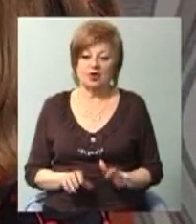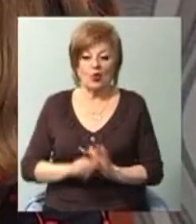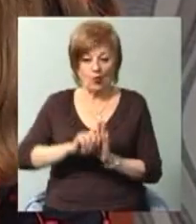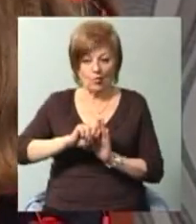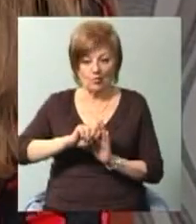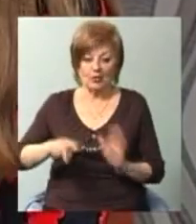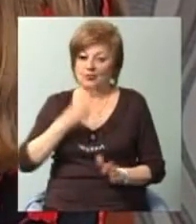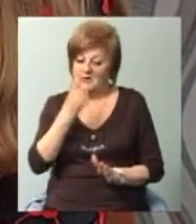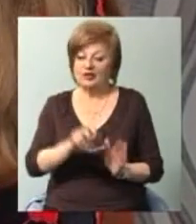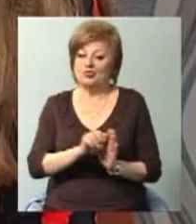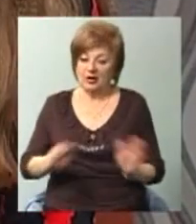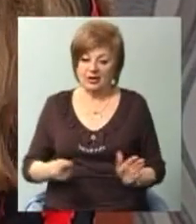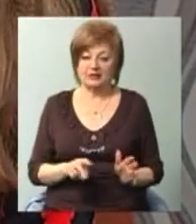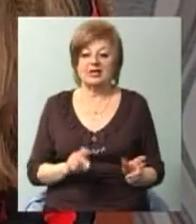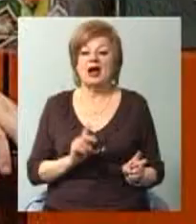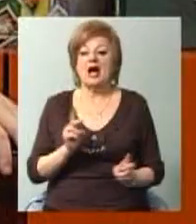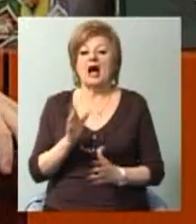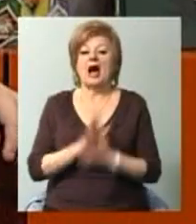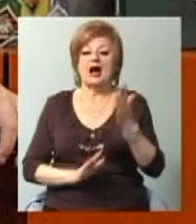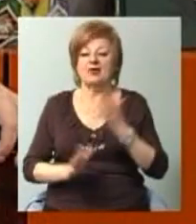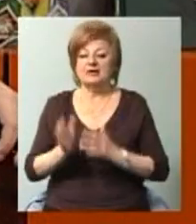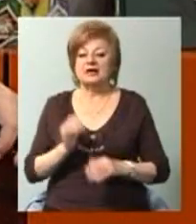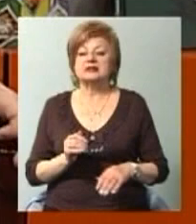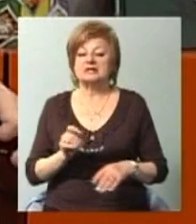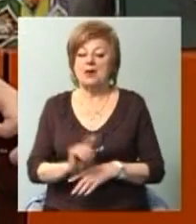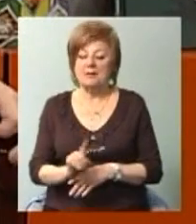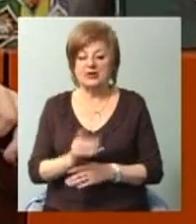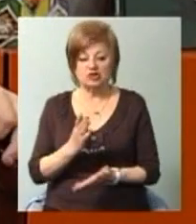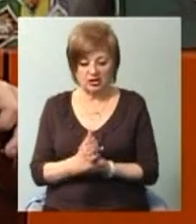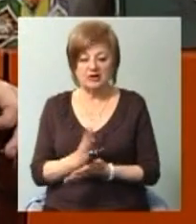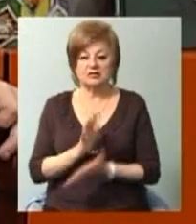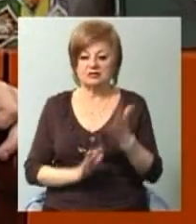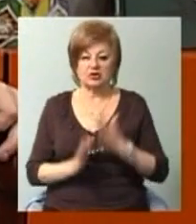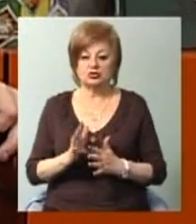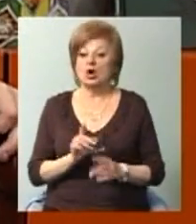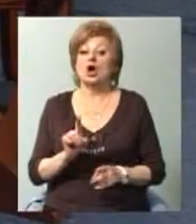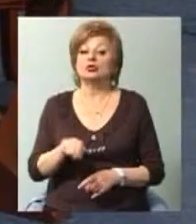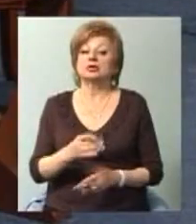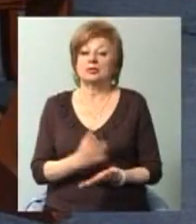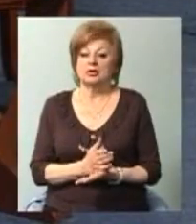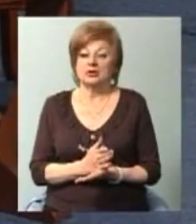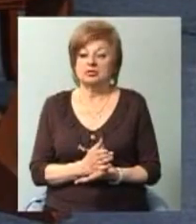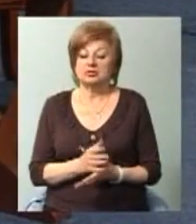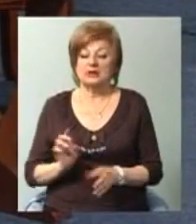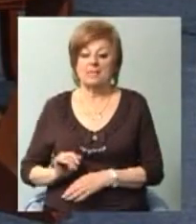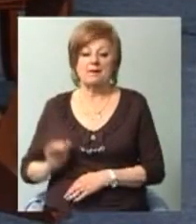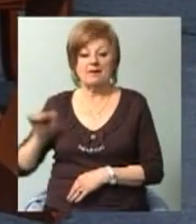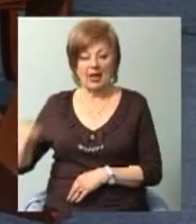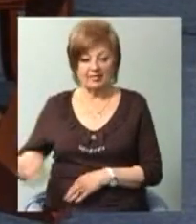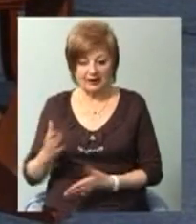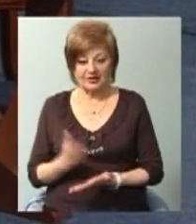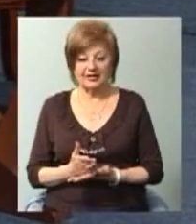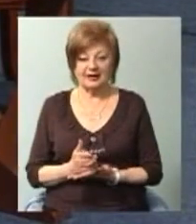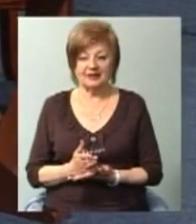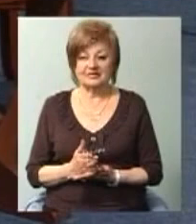них, так? Так. А кого ж в лісі можна вловити котам? Миші водяться в лісі? Ні. А хто ж там водиться? Білки? Так.